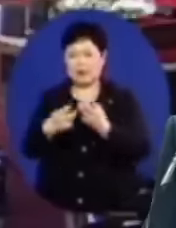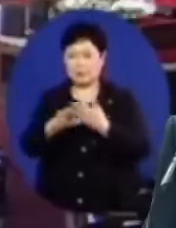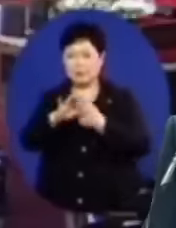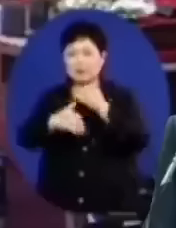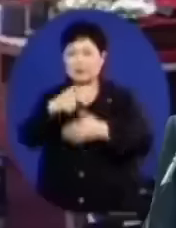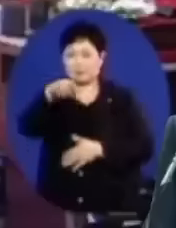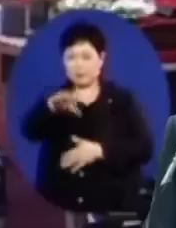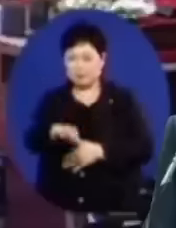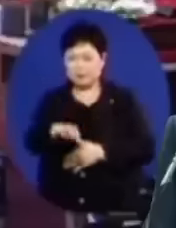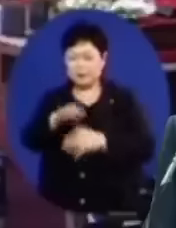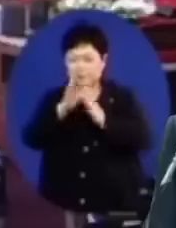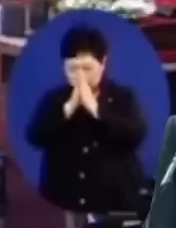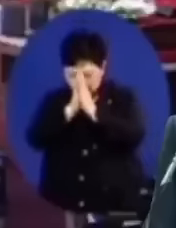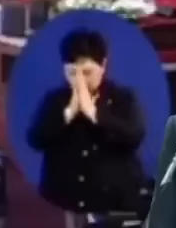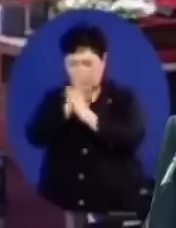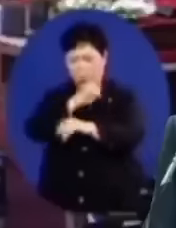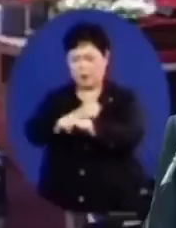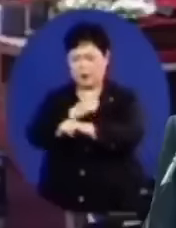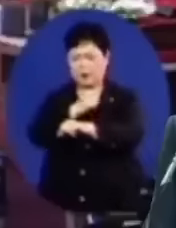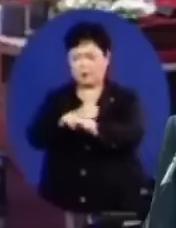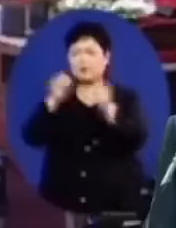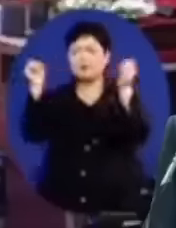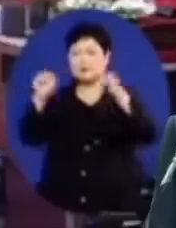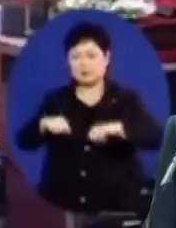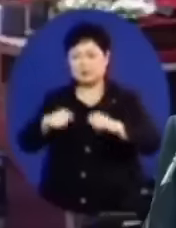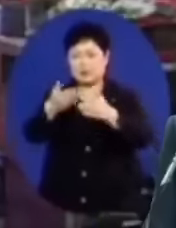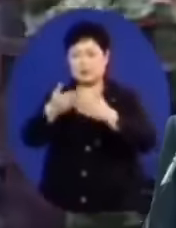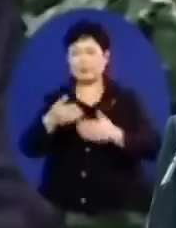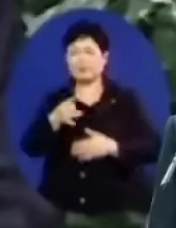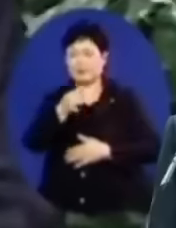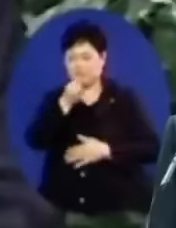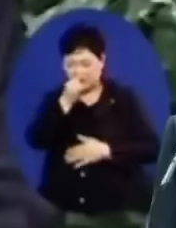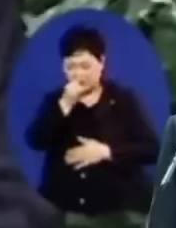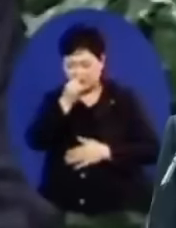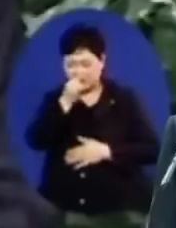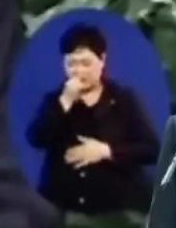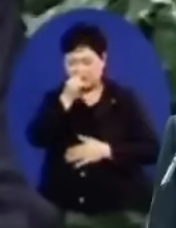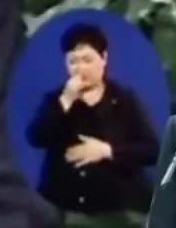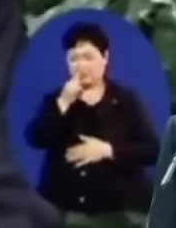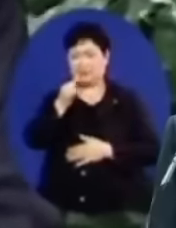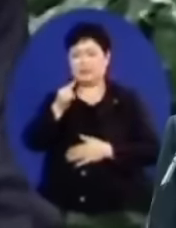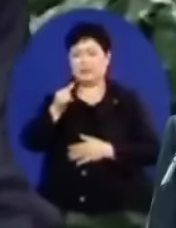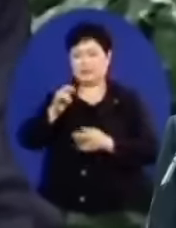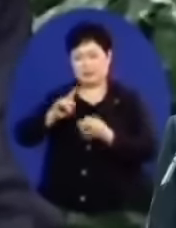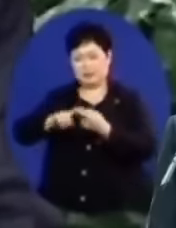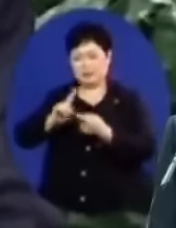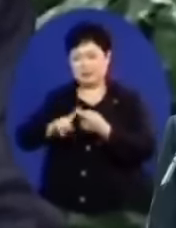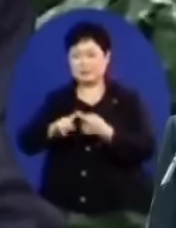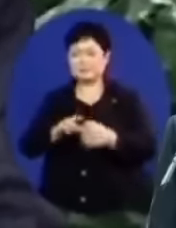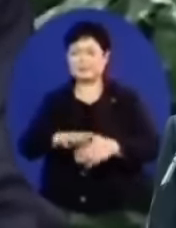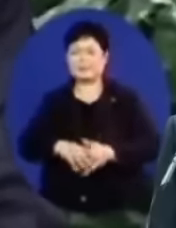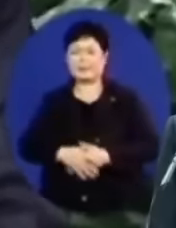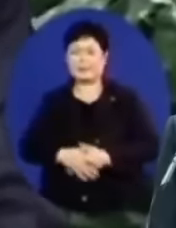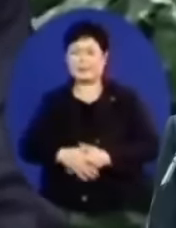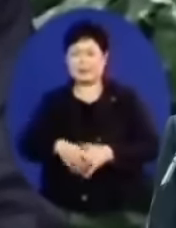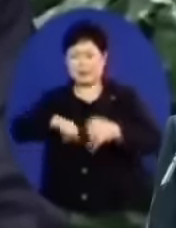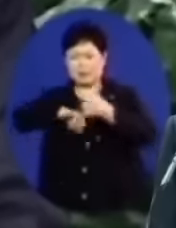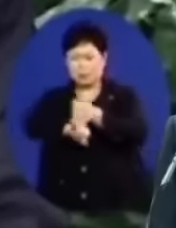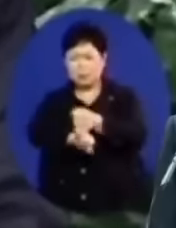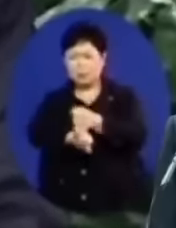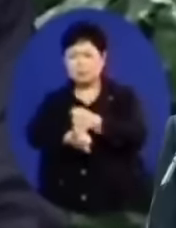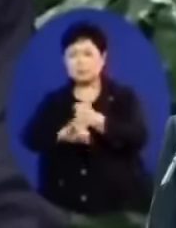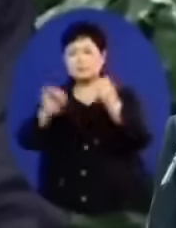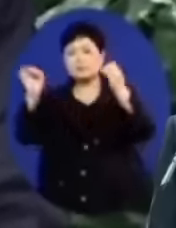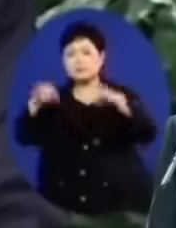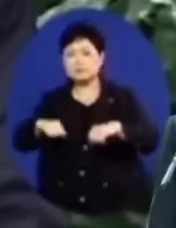하나님께 기도하고 응답을 받을 수 있느냐는 것입니다. 꼭 응답이 필요하지